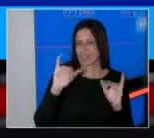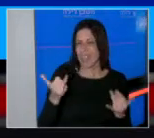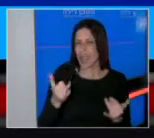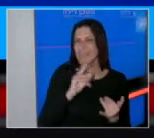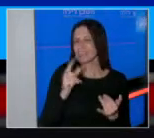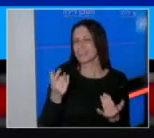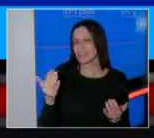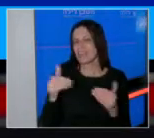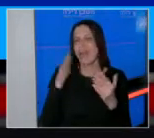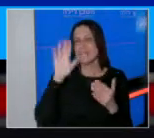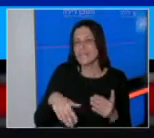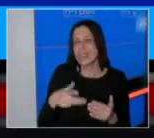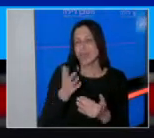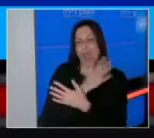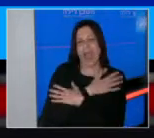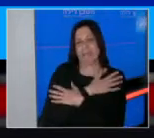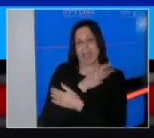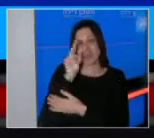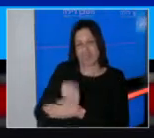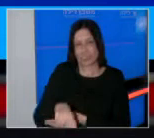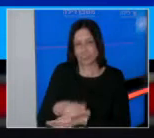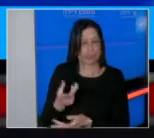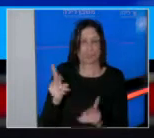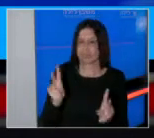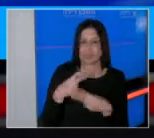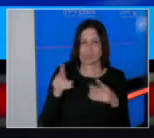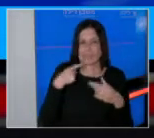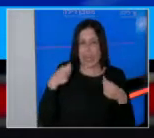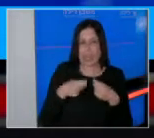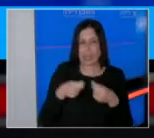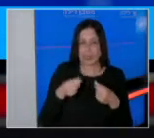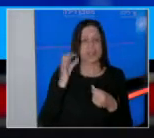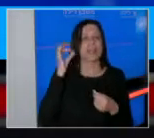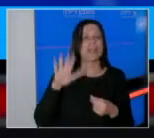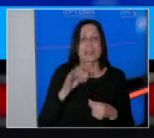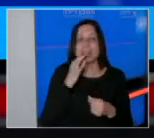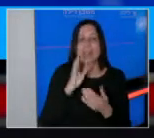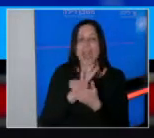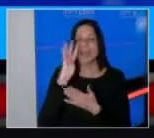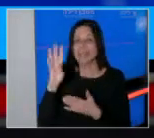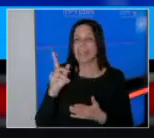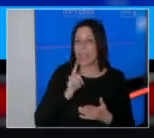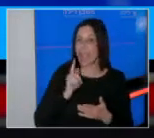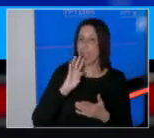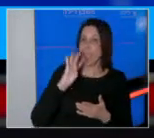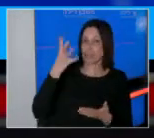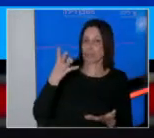זה לא רלוונטי. גם אם היה נרקם שם קשר של אהבה, מה זה קשור? הילדה בת 14, תחכה עוד 4 שנים אם אתם כל